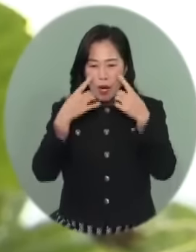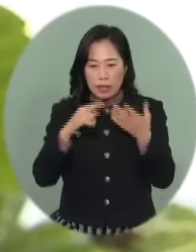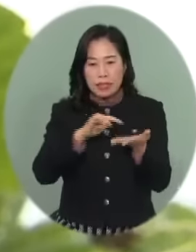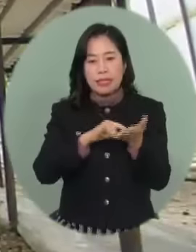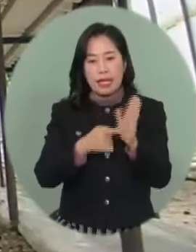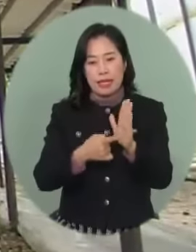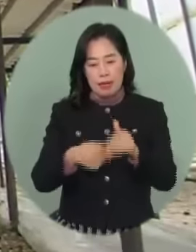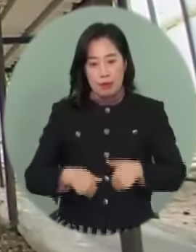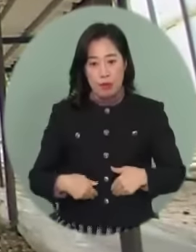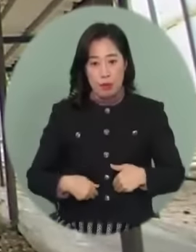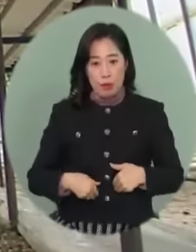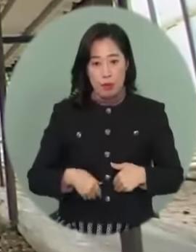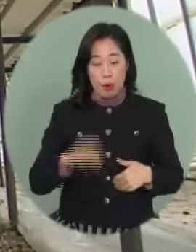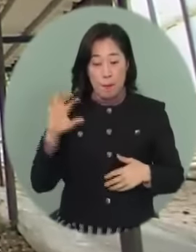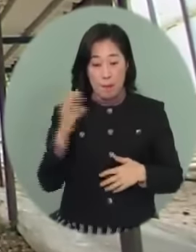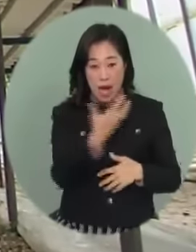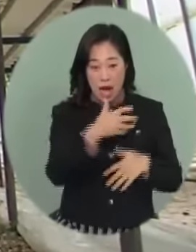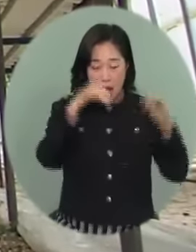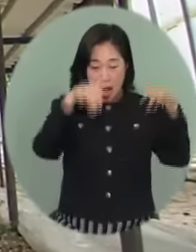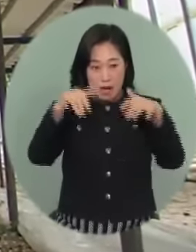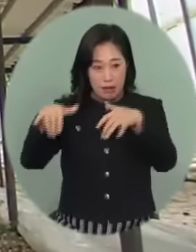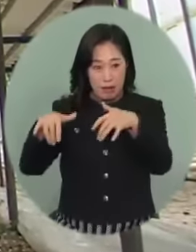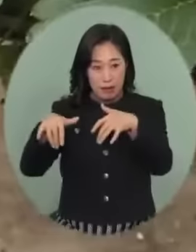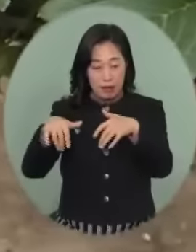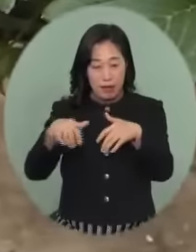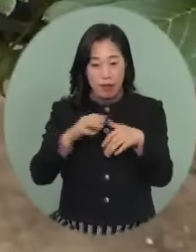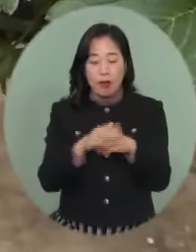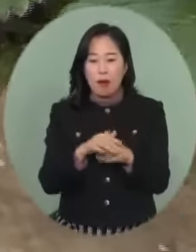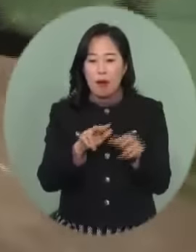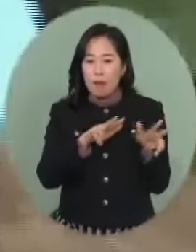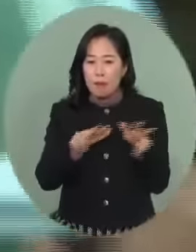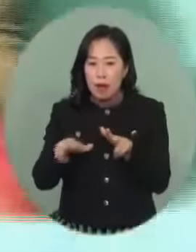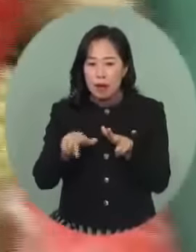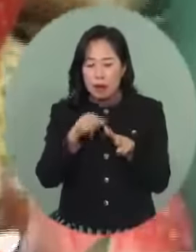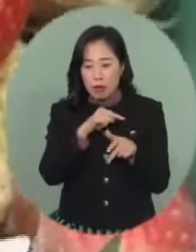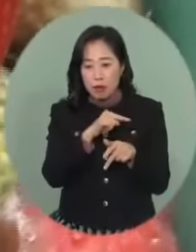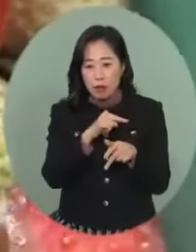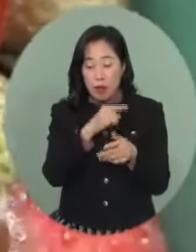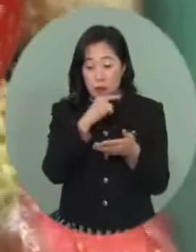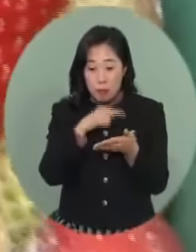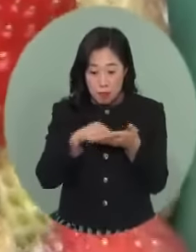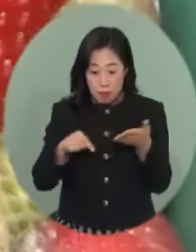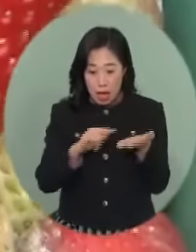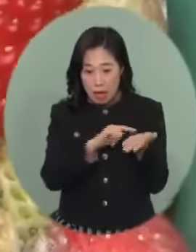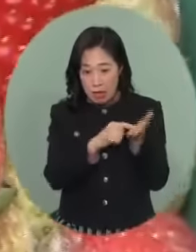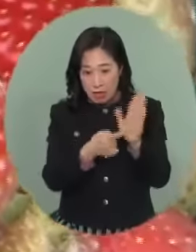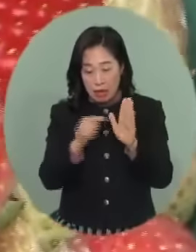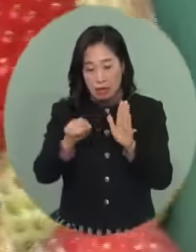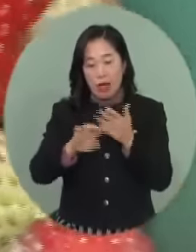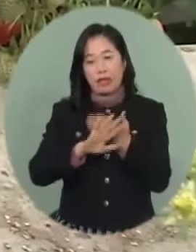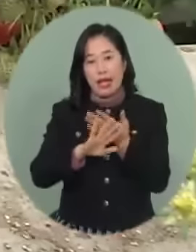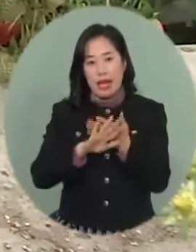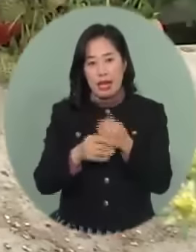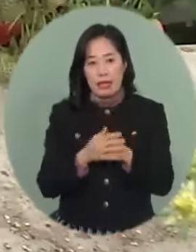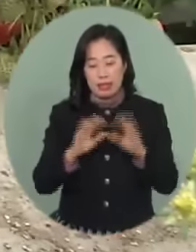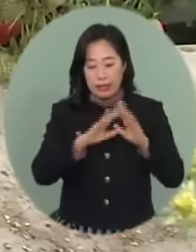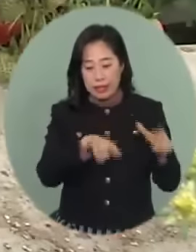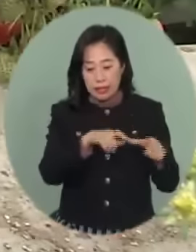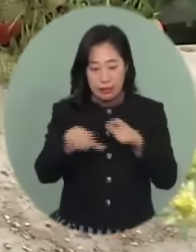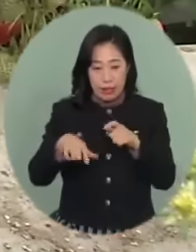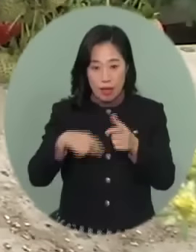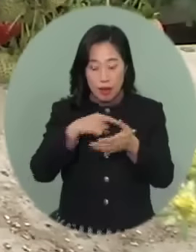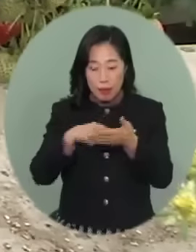밝혔습니다. 태풍이나 폭우 등과 같이 피해가 즉시 확인되는 경우와는 다르다는 겁니다. 전남도는 이에 따라